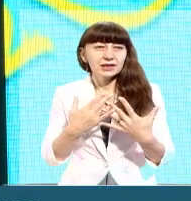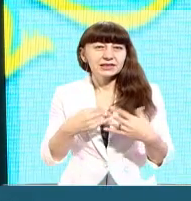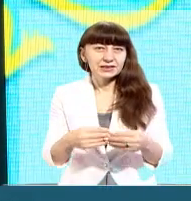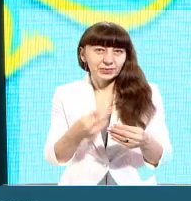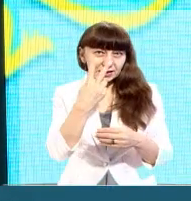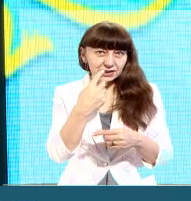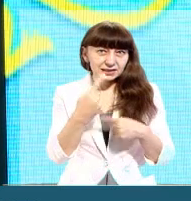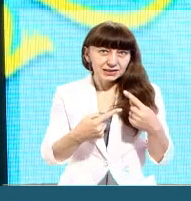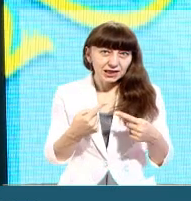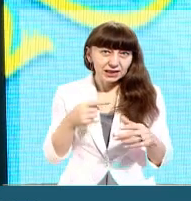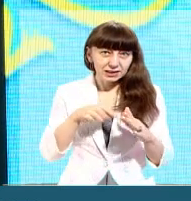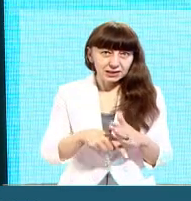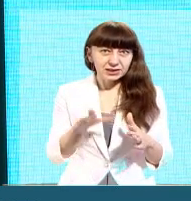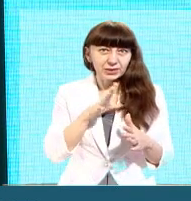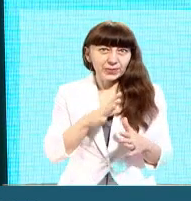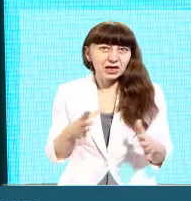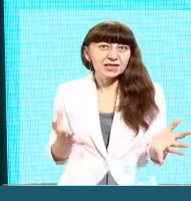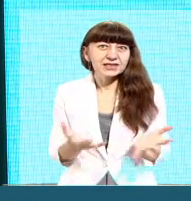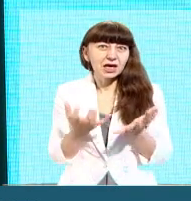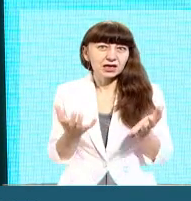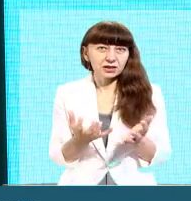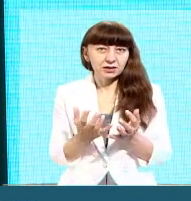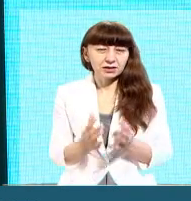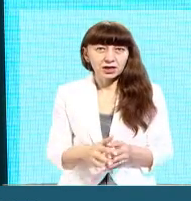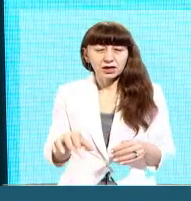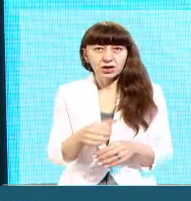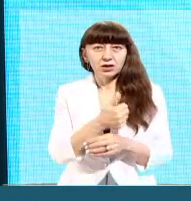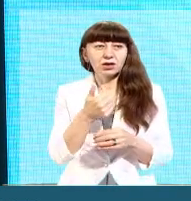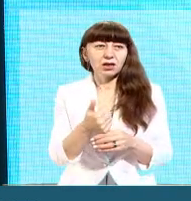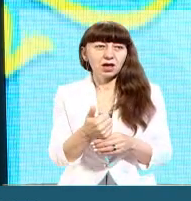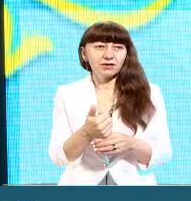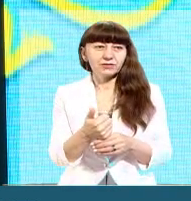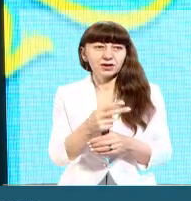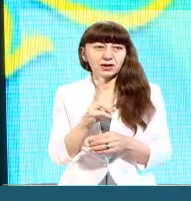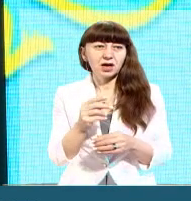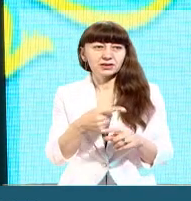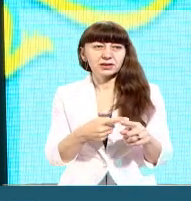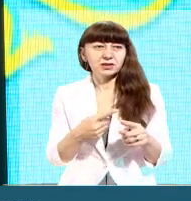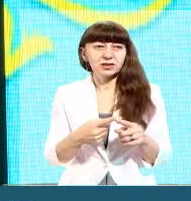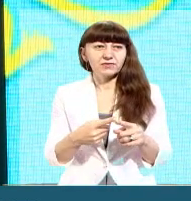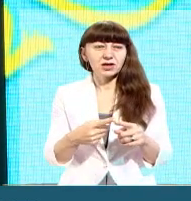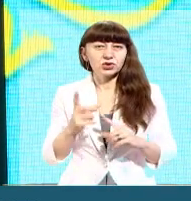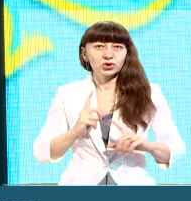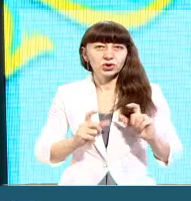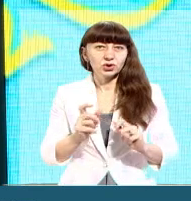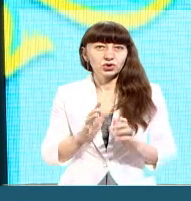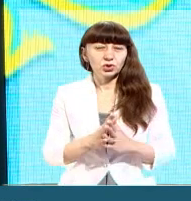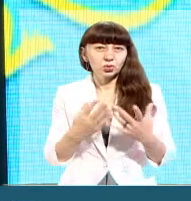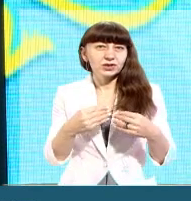семейные ценности были сохранены. И основной, как наш составляющий институт, он